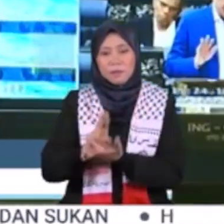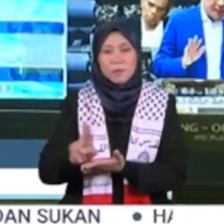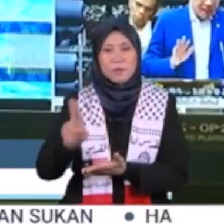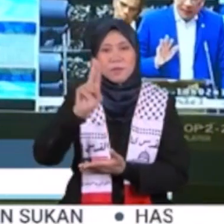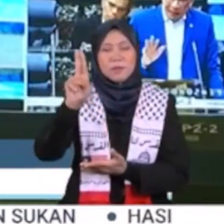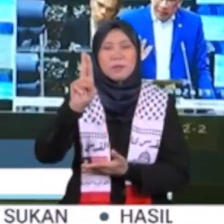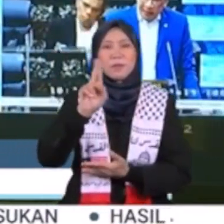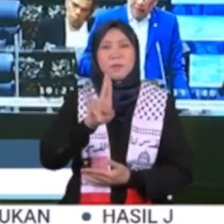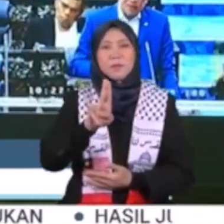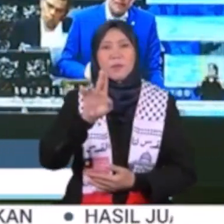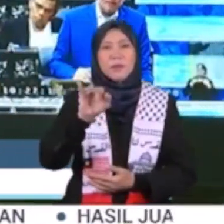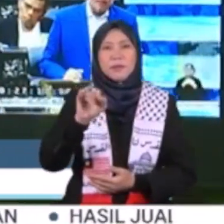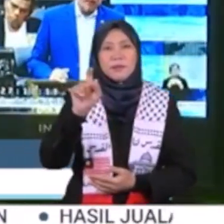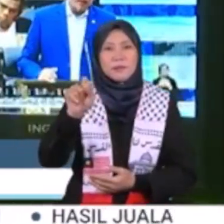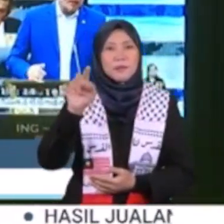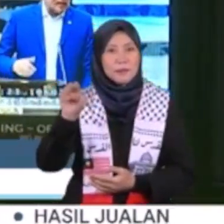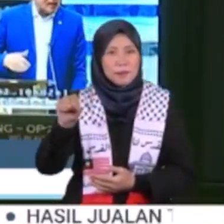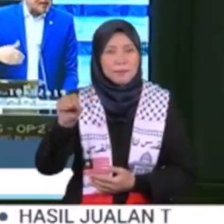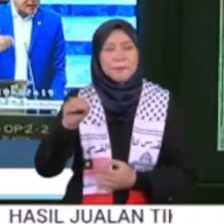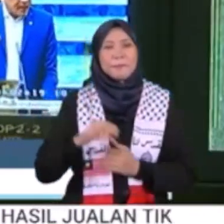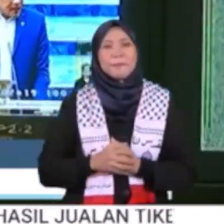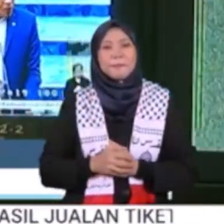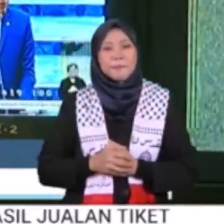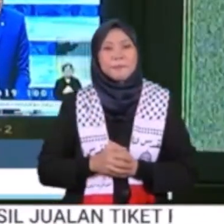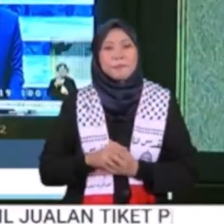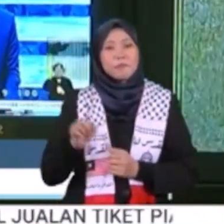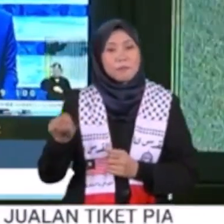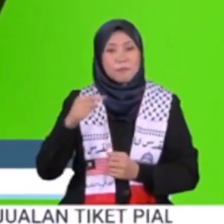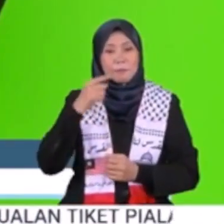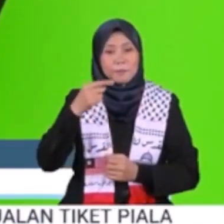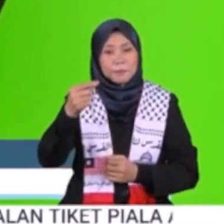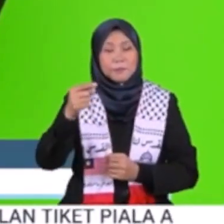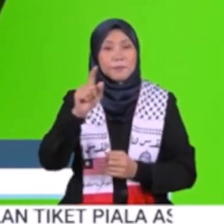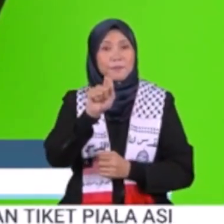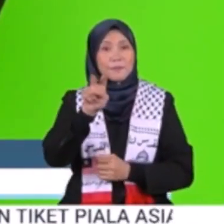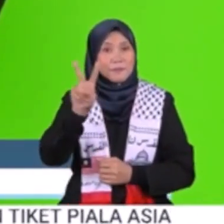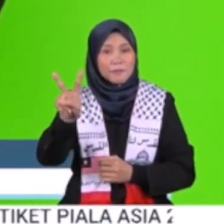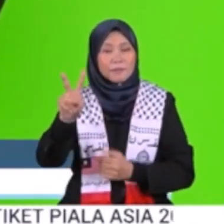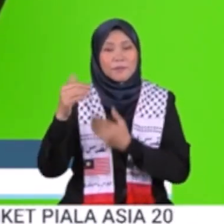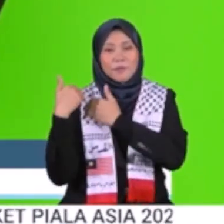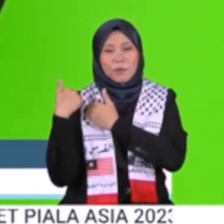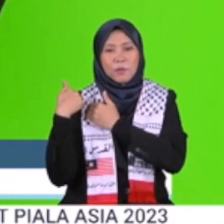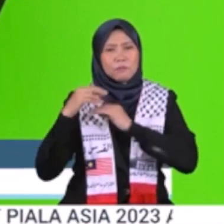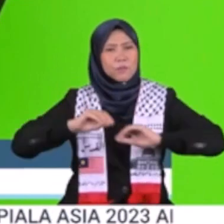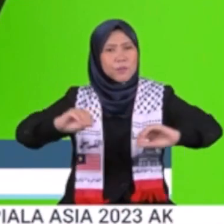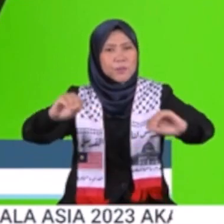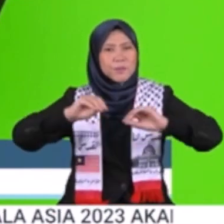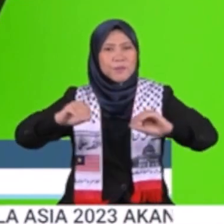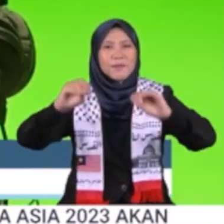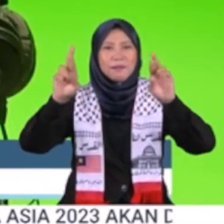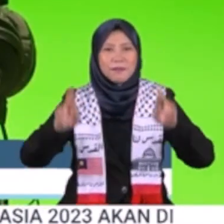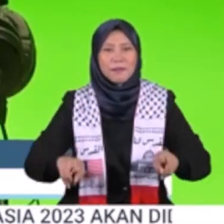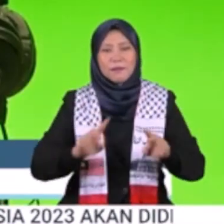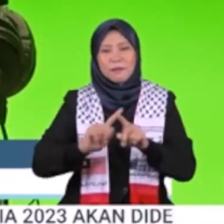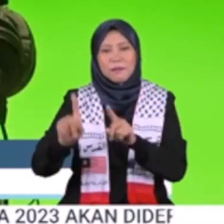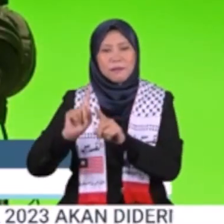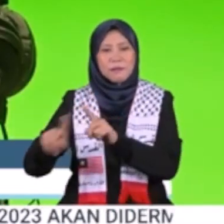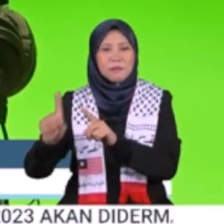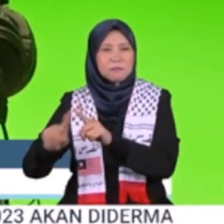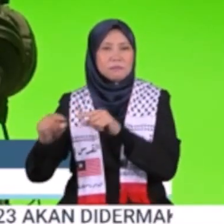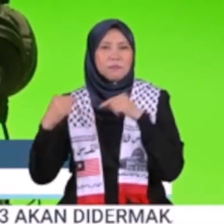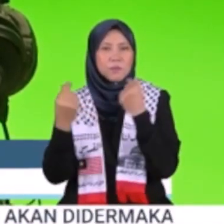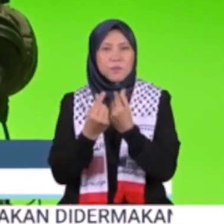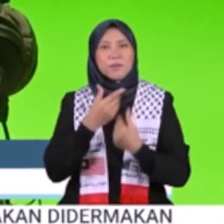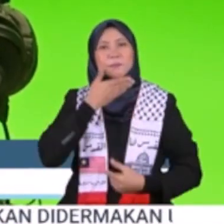Universiti Teknologi MARA UiTM, Ahmad Farami Abdul Karim berkata, televisyen berperanan mendidik rakyat dalam pelbagai